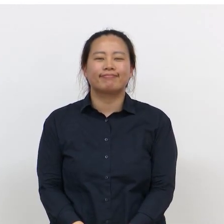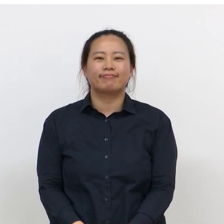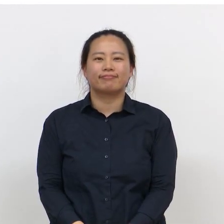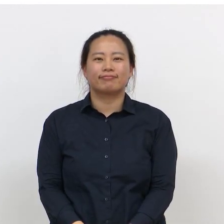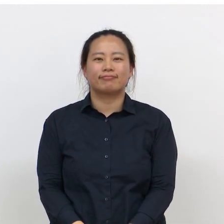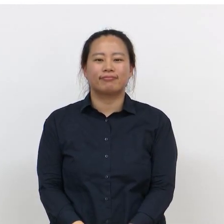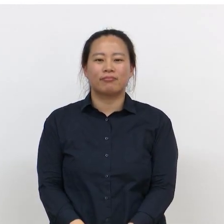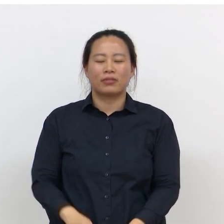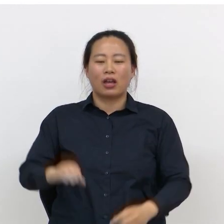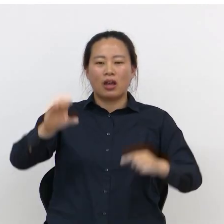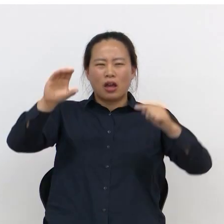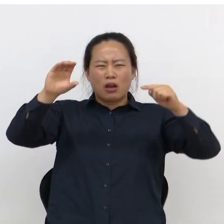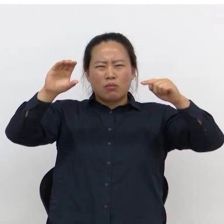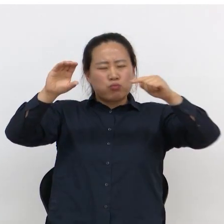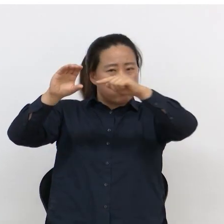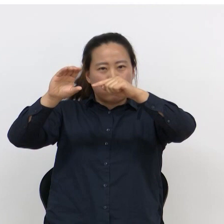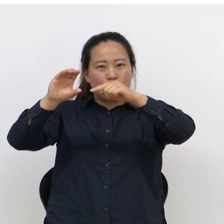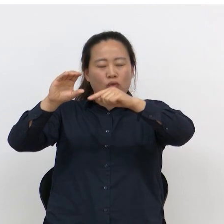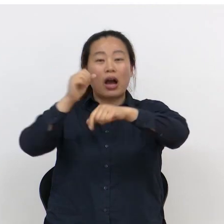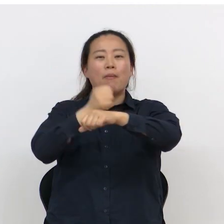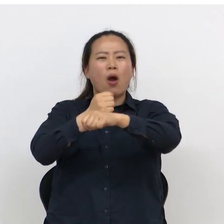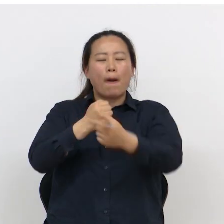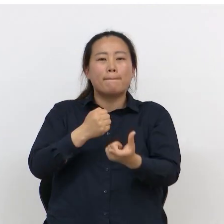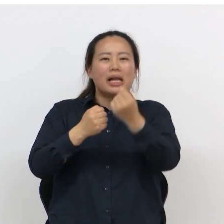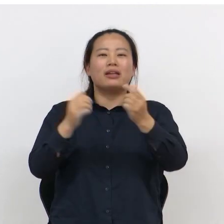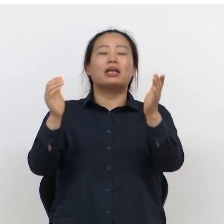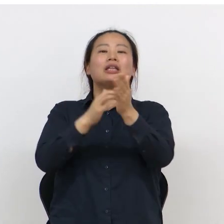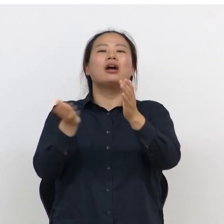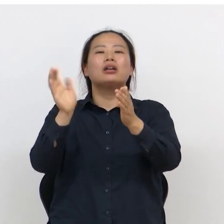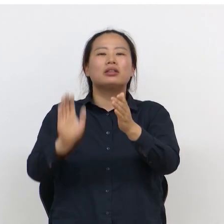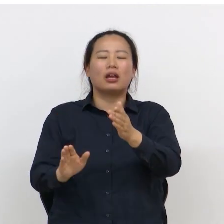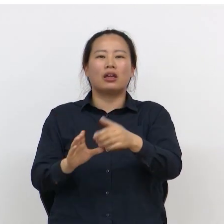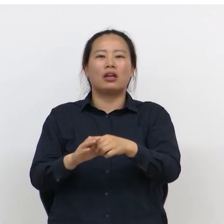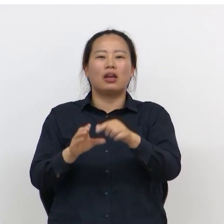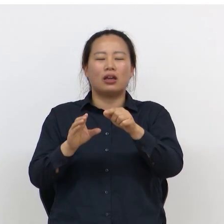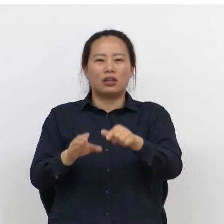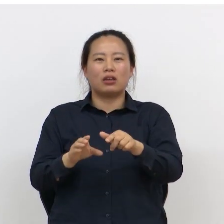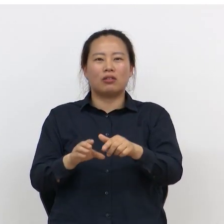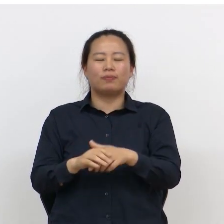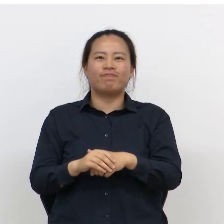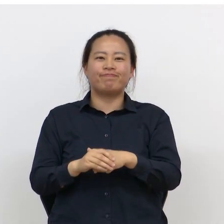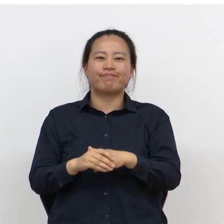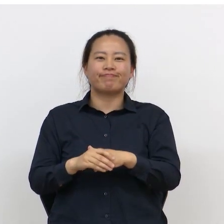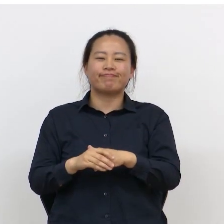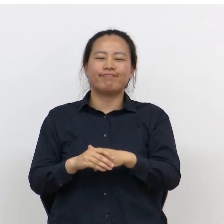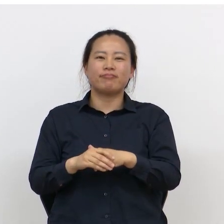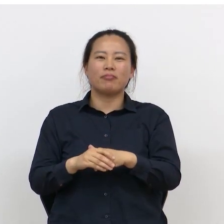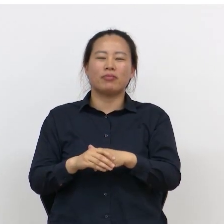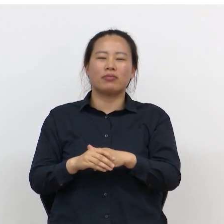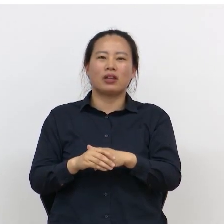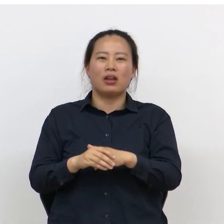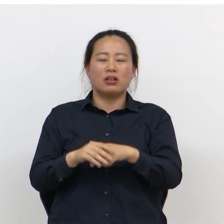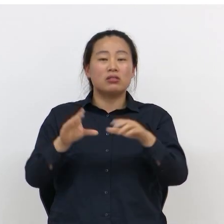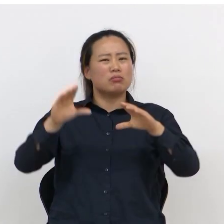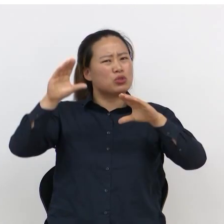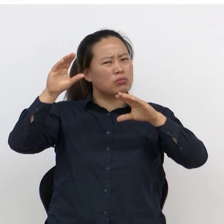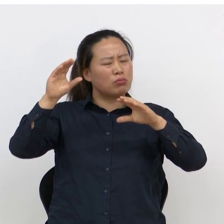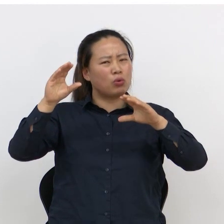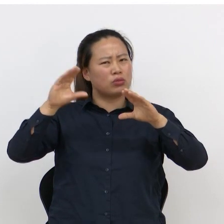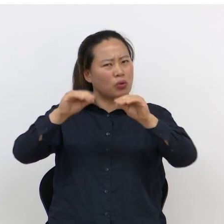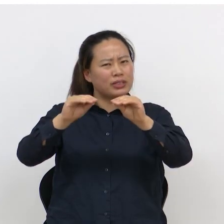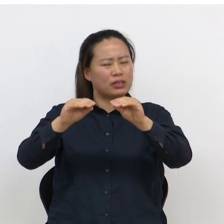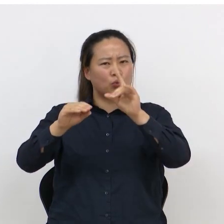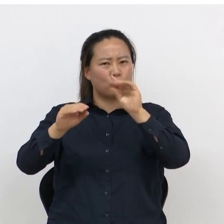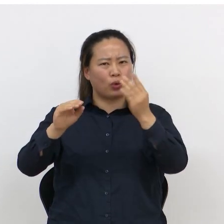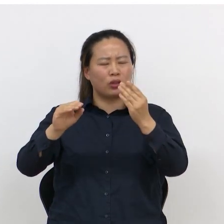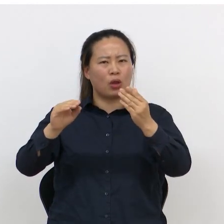2.4cm. 뭐 쑥 밀어 넣으면 1초면 들어가겠는데 이건 이제 실시간 영상입니다. 정지 화면이 아니고. 그래서